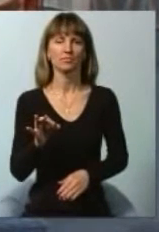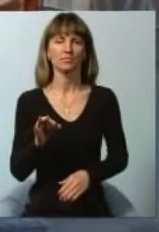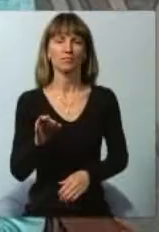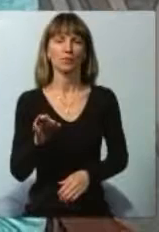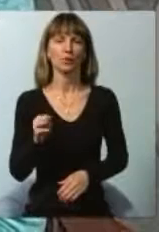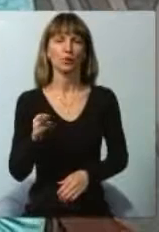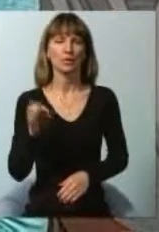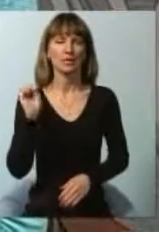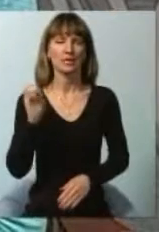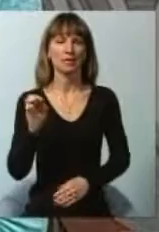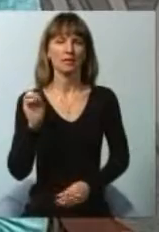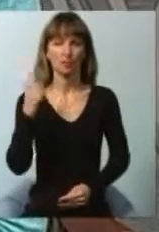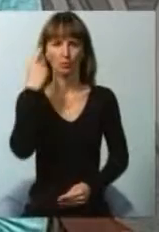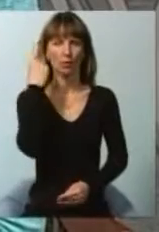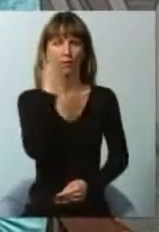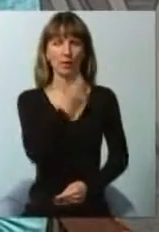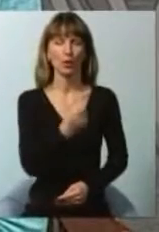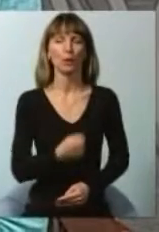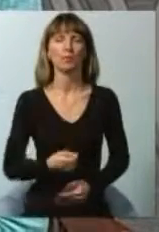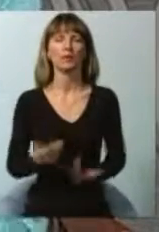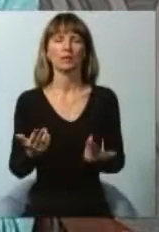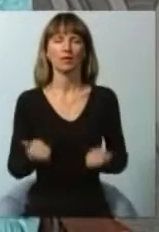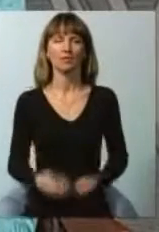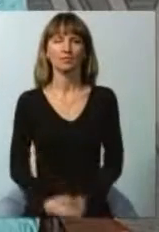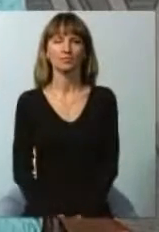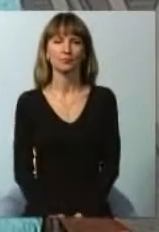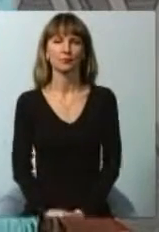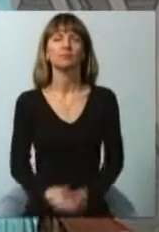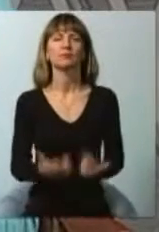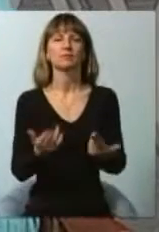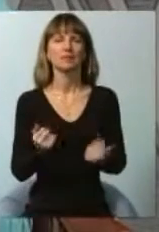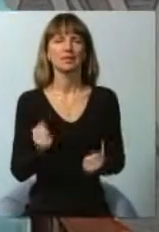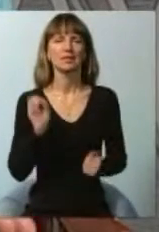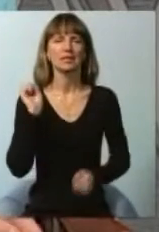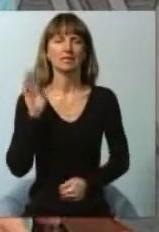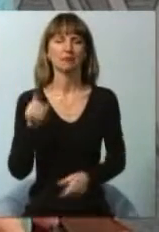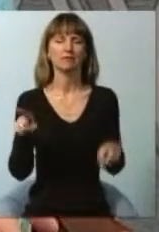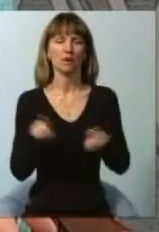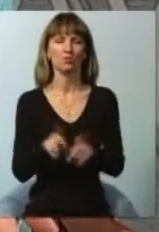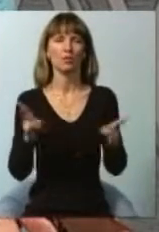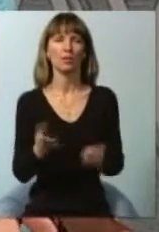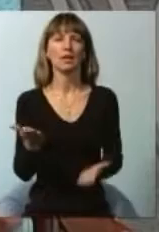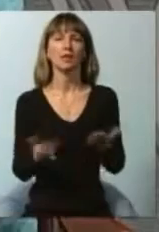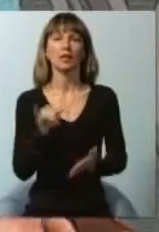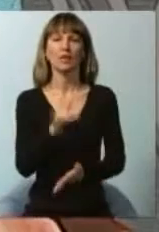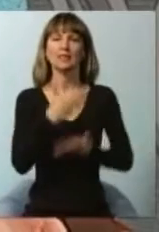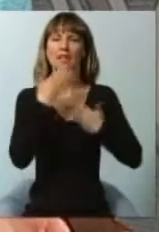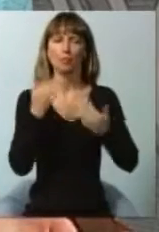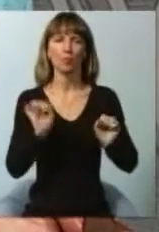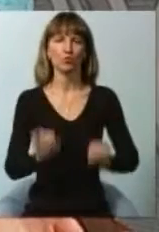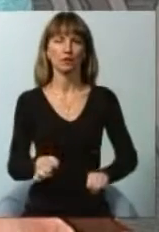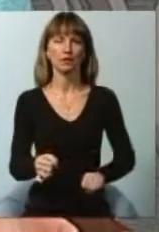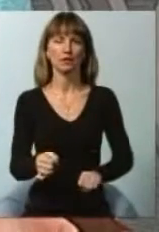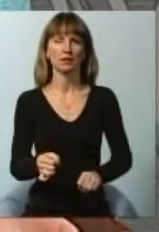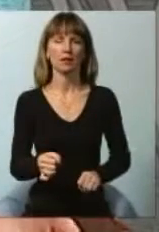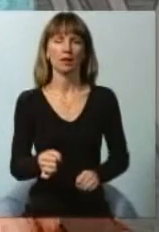то сигналізація повідомить. Так. Дійсно, сигналізація також необхідна, і дуже часто, якщо у вас немає можливості